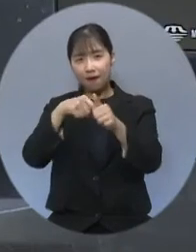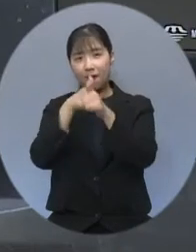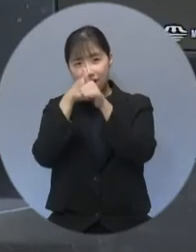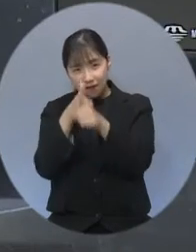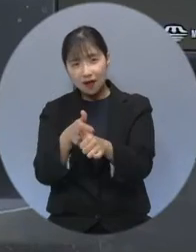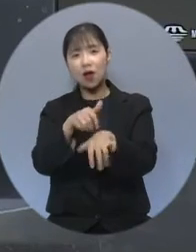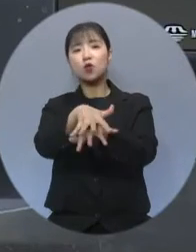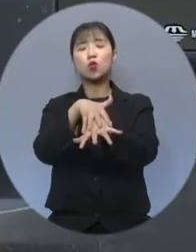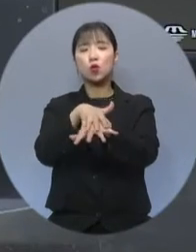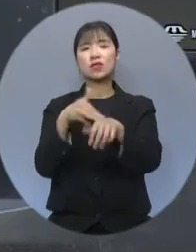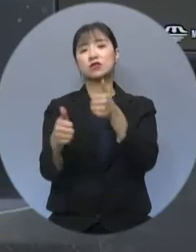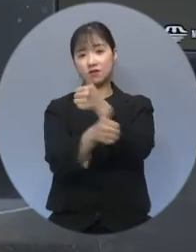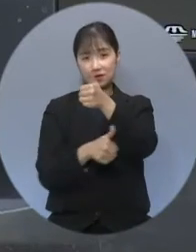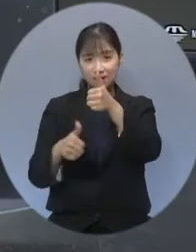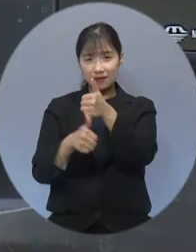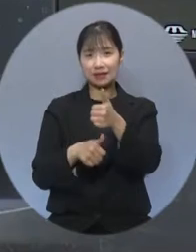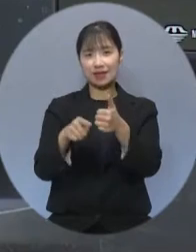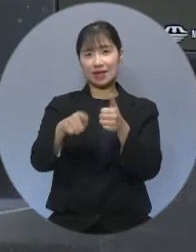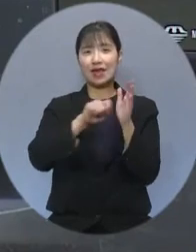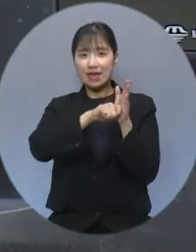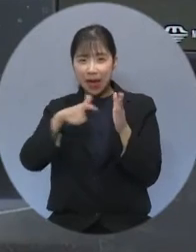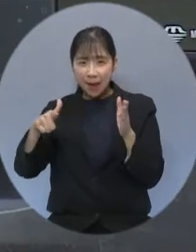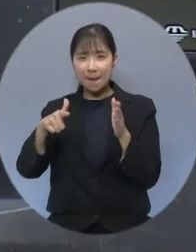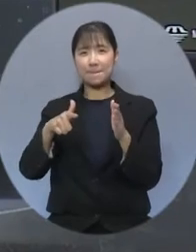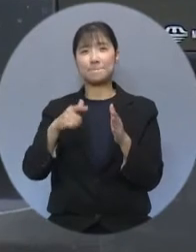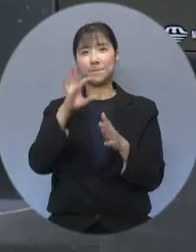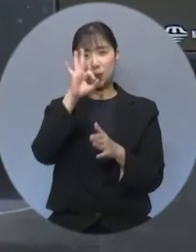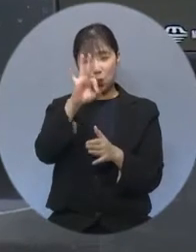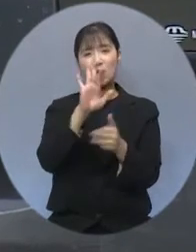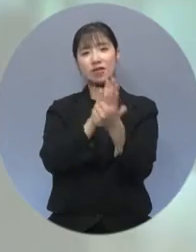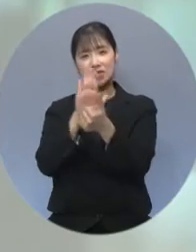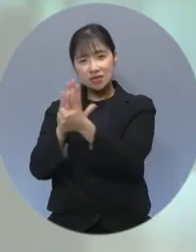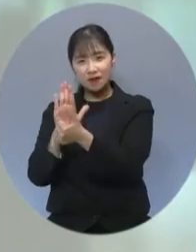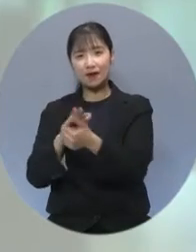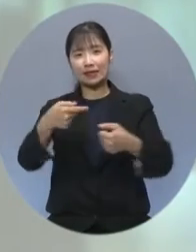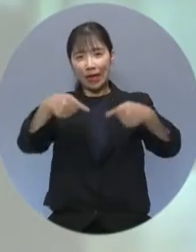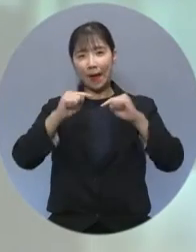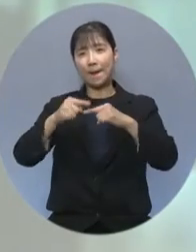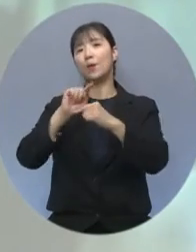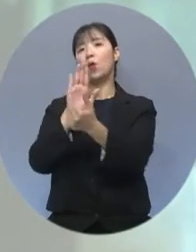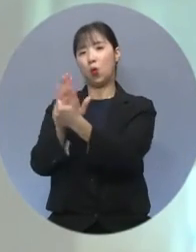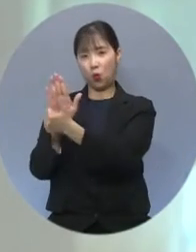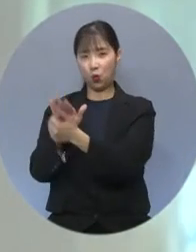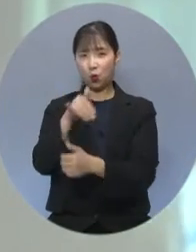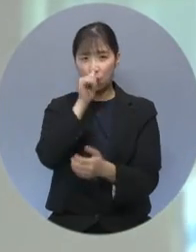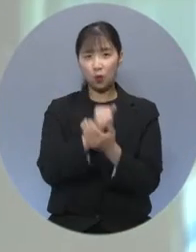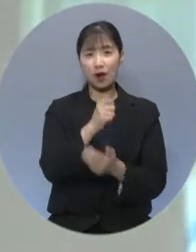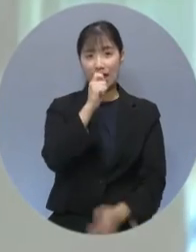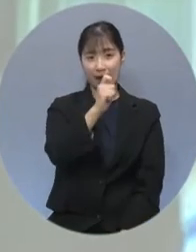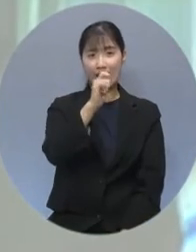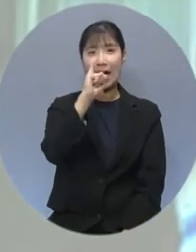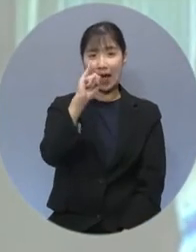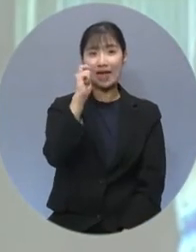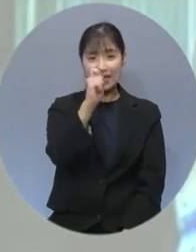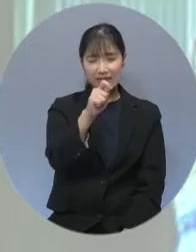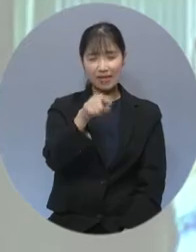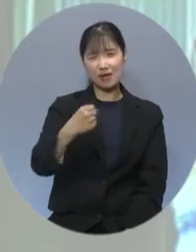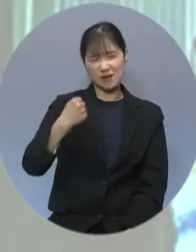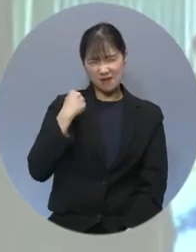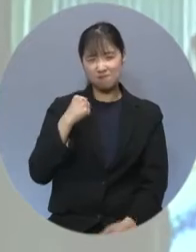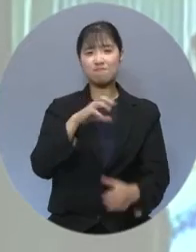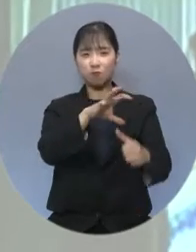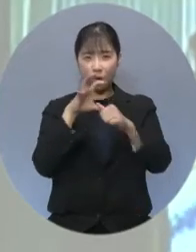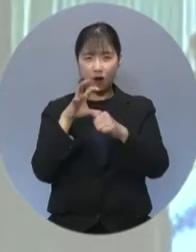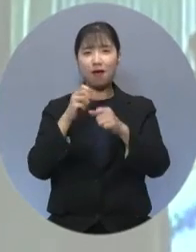대회 조직위가 장비와 경비 등을 지원해 청소년들의 참여를 도왔고 IT의 강점을 활용해 또 다른